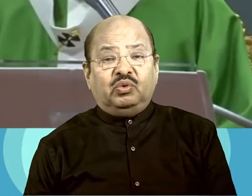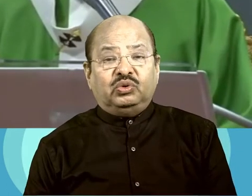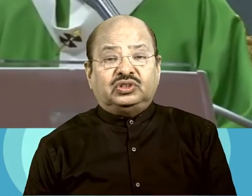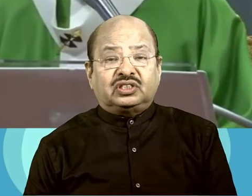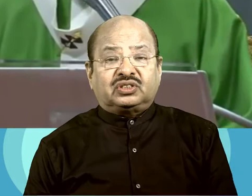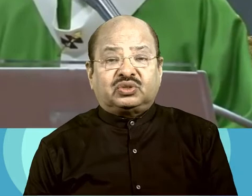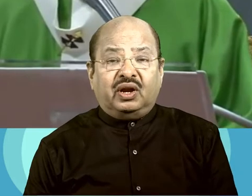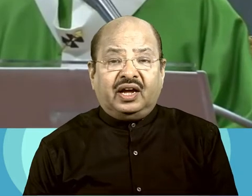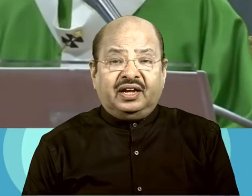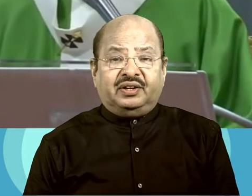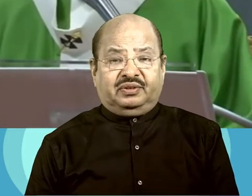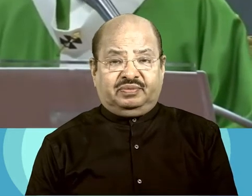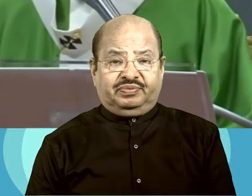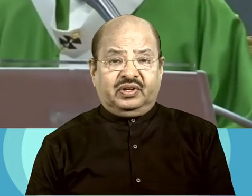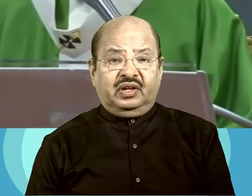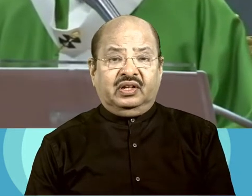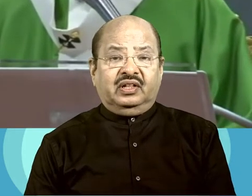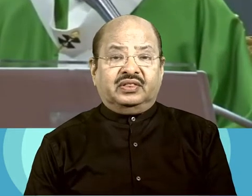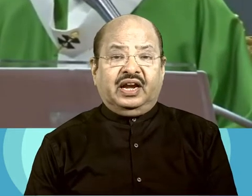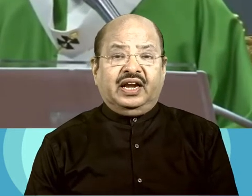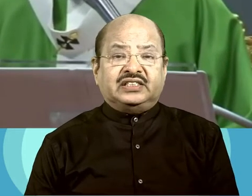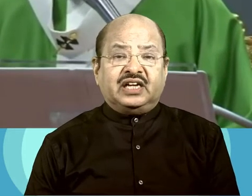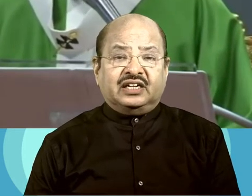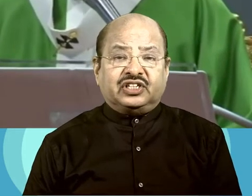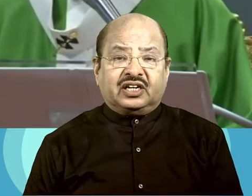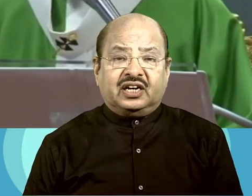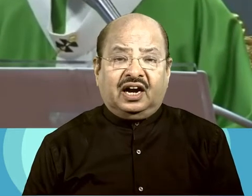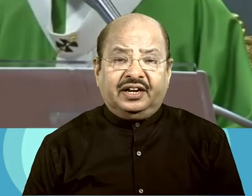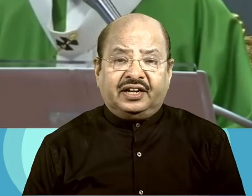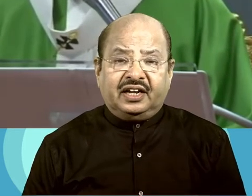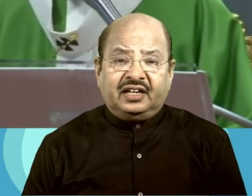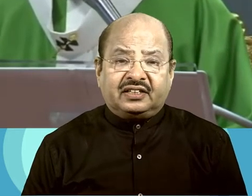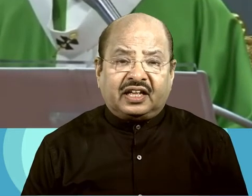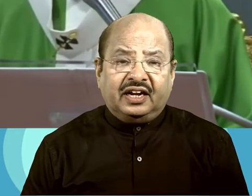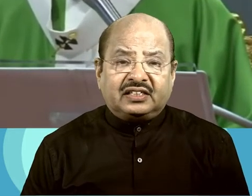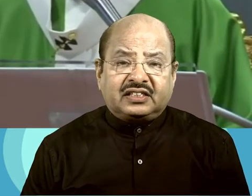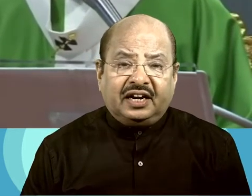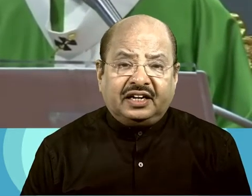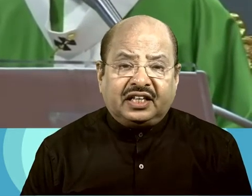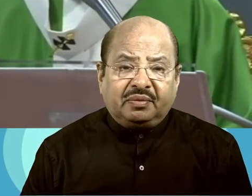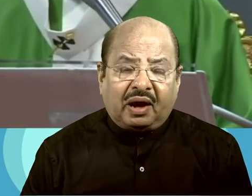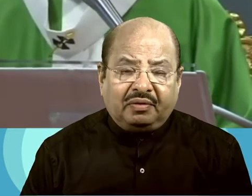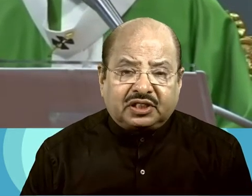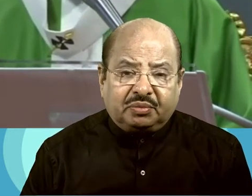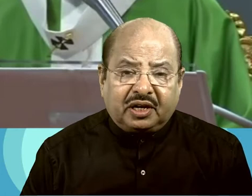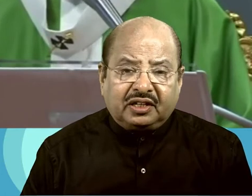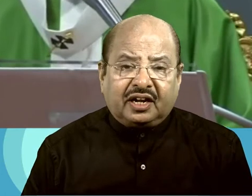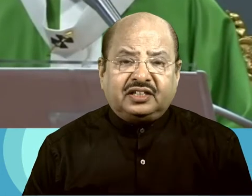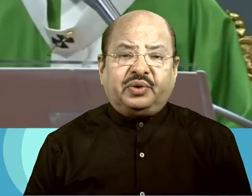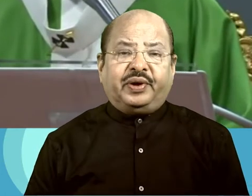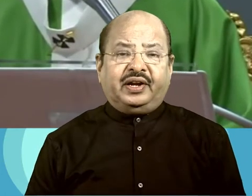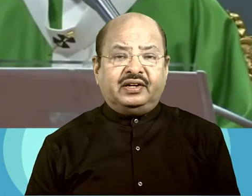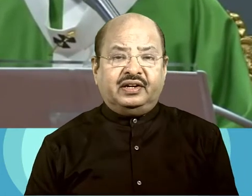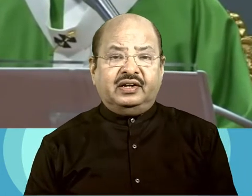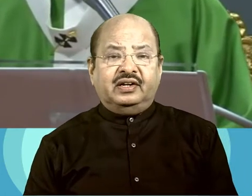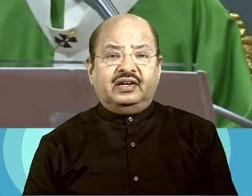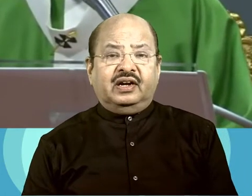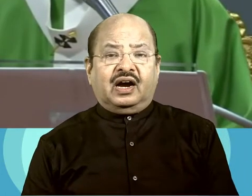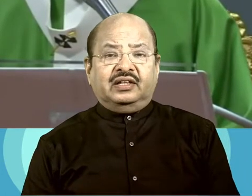നല്ല ഊർജസ്വലയായിരുന്നു. തൻ്റെ ചാർച്ചക്കാരിക്ക് തൻ്റെ സാന്നിധ്യം ആവശ്യമുണ്ടെന്നറിഞ്ഞ